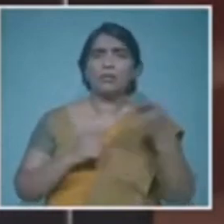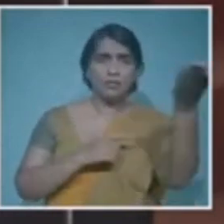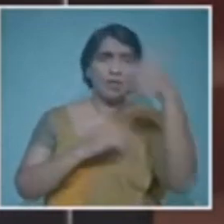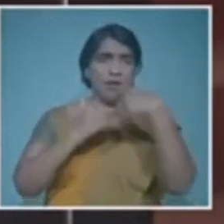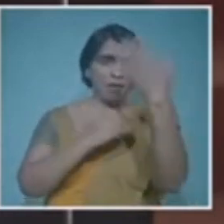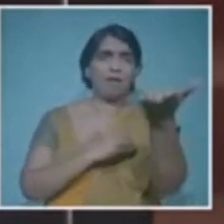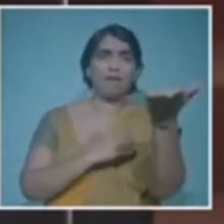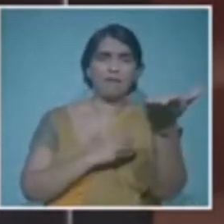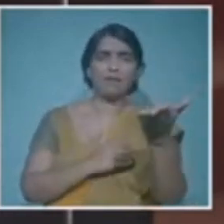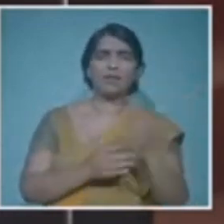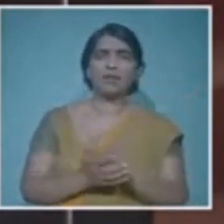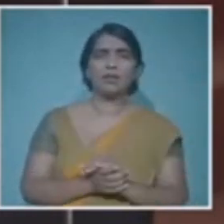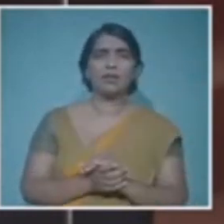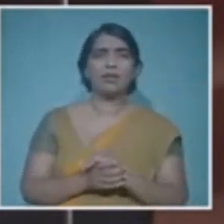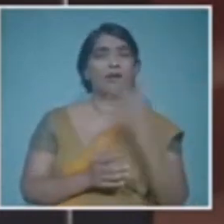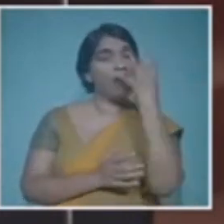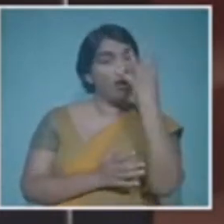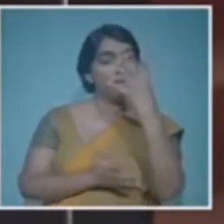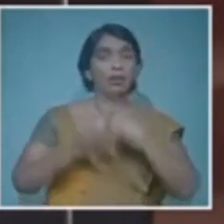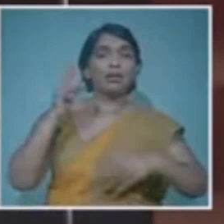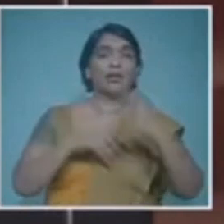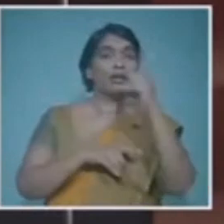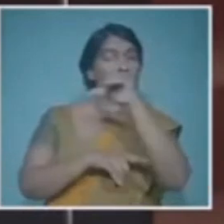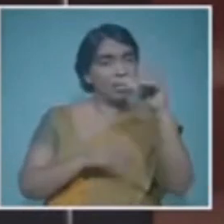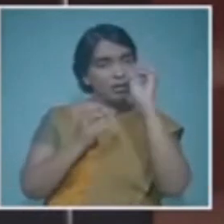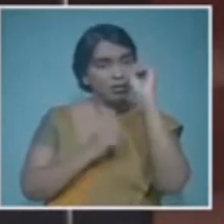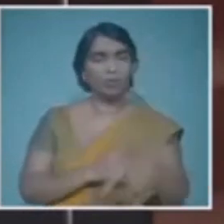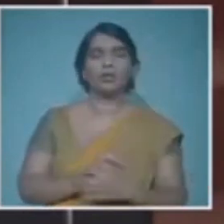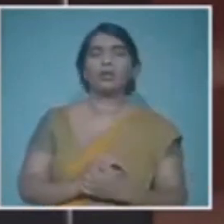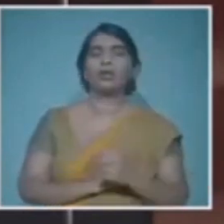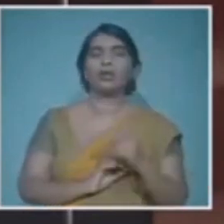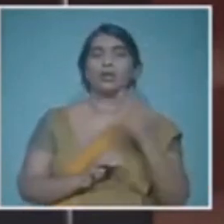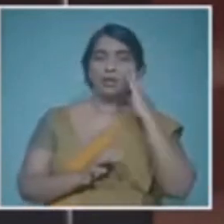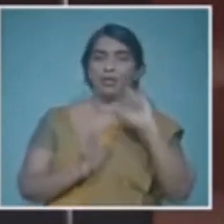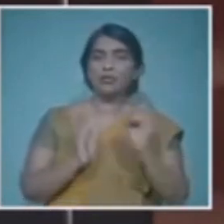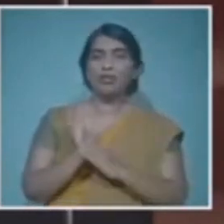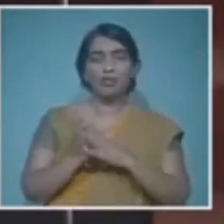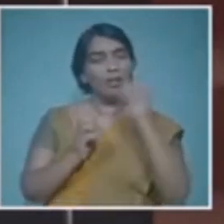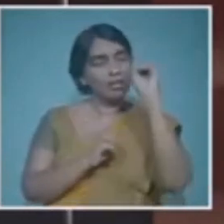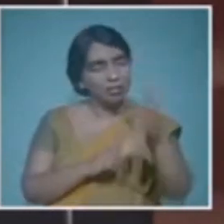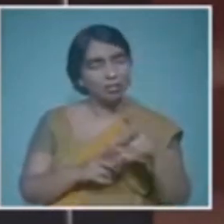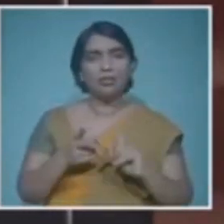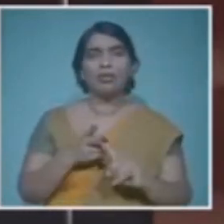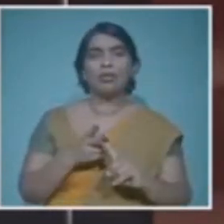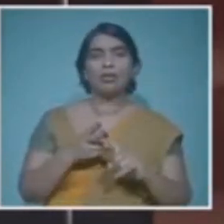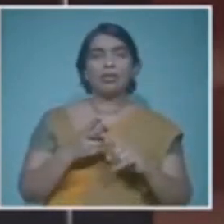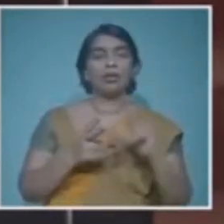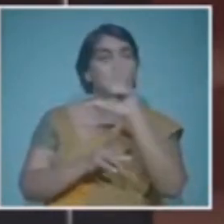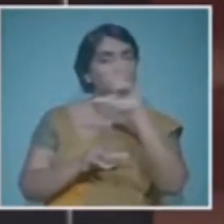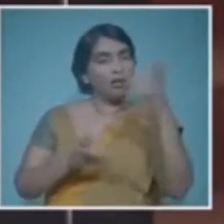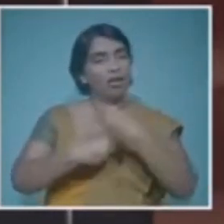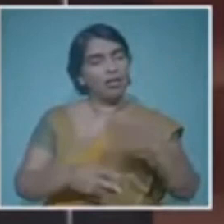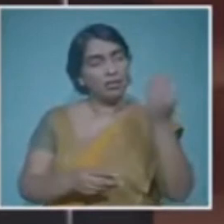පැත්තේ 14 ම ඡන්ද දුන්නා. 14ක් දුන්නා. ස්වාධීන කමිෂන් ඇති කරන්නත් දුන්නා. 18 නැති